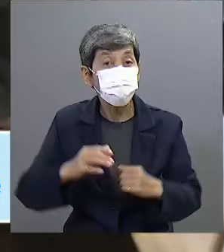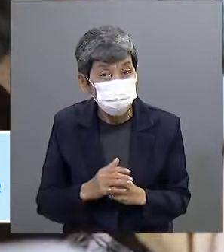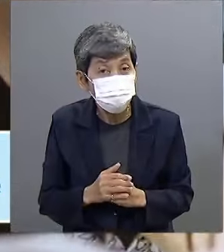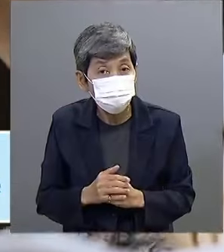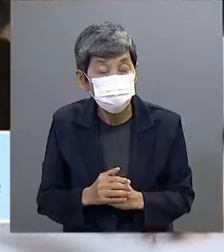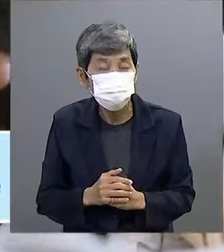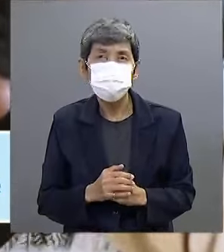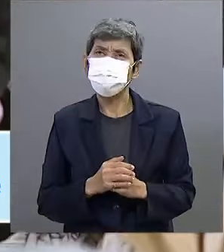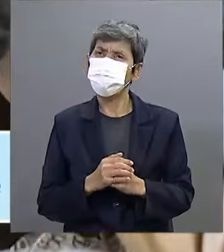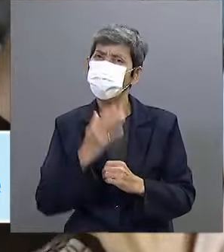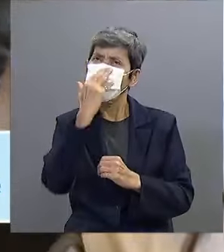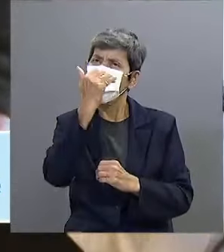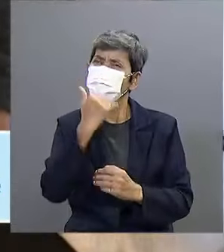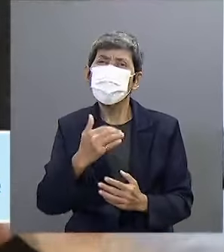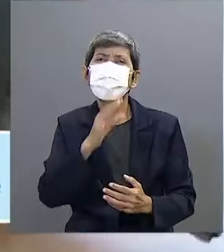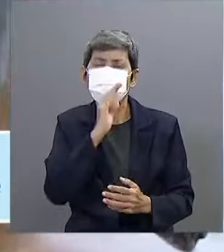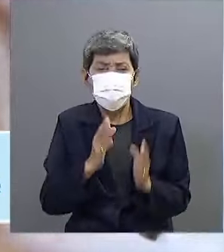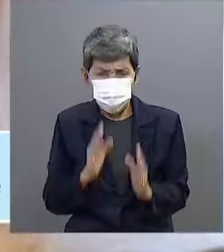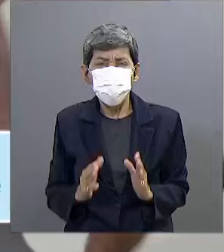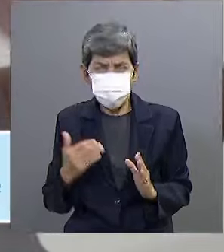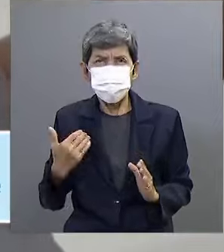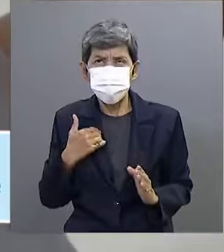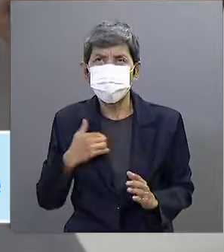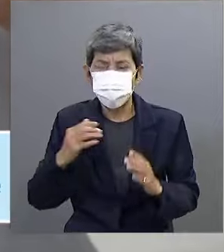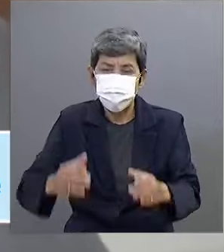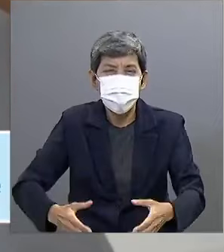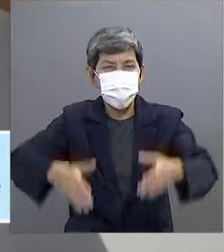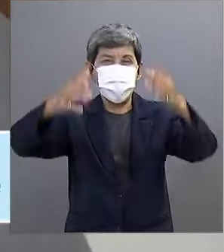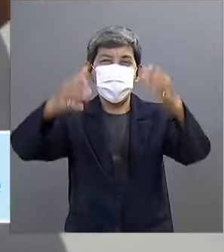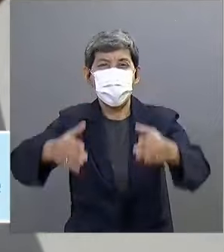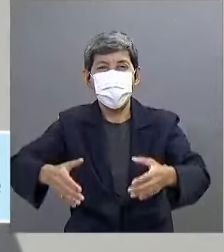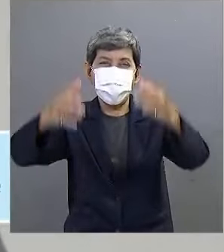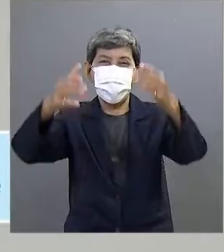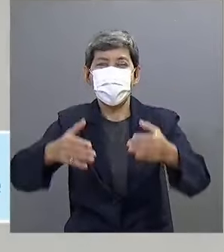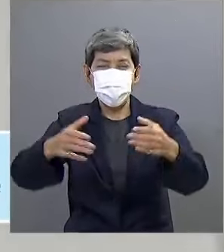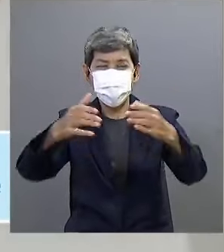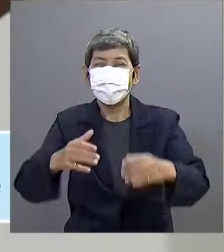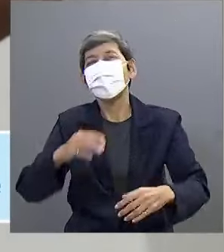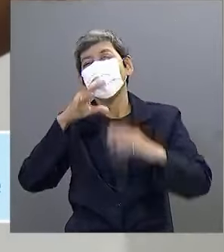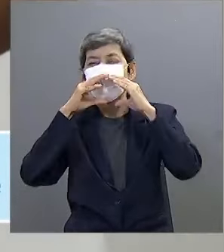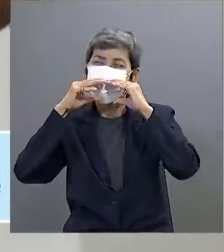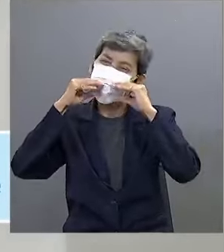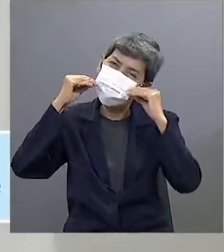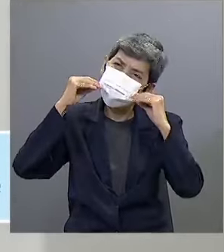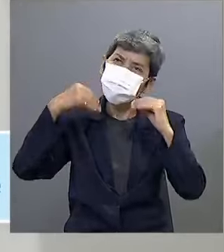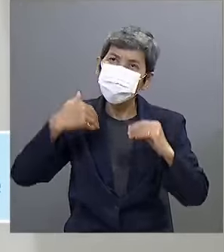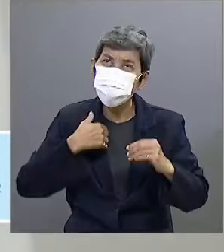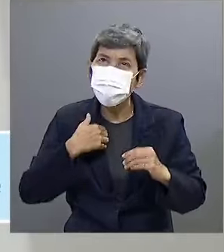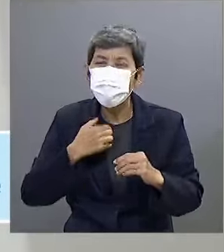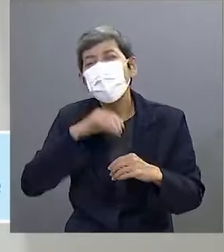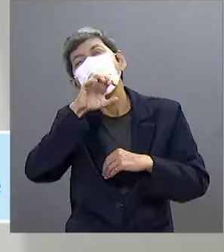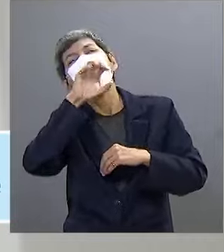ไมถึงอย่างบางคนบอกว่าพอโยนหรือเขย่าเด็กอ่ะเด็กจะเงียบหรือว่าแม้กระทั่งบางทีเด็กหัวเราะเอิ๊ก